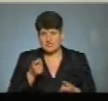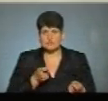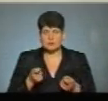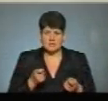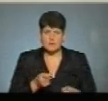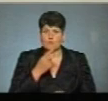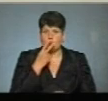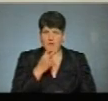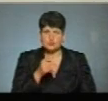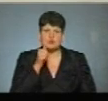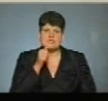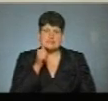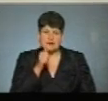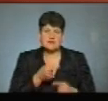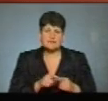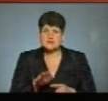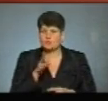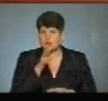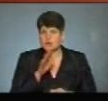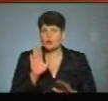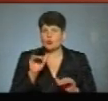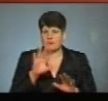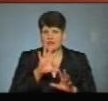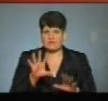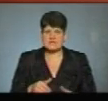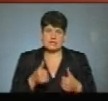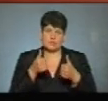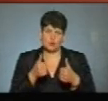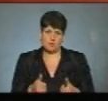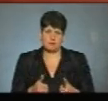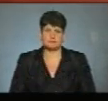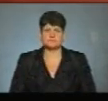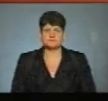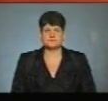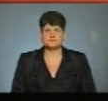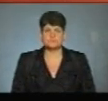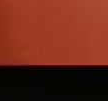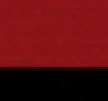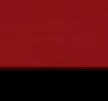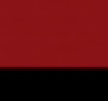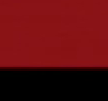Тернопільської обласної державної адміністрації. Побачимося завтра у цій же порі. Кажу вам до побачення і на все добре.